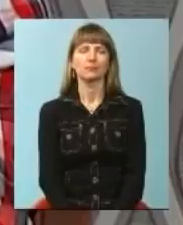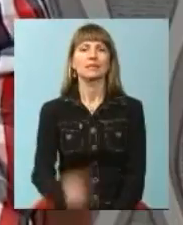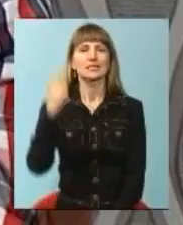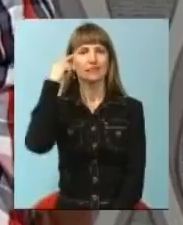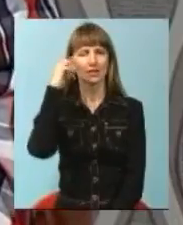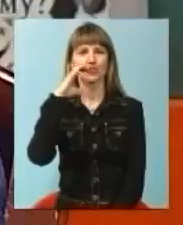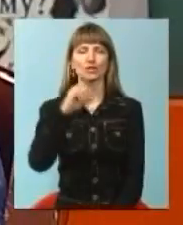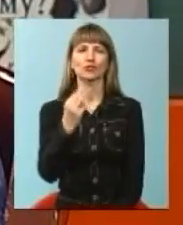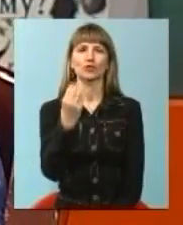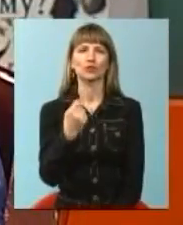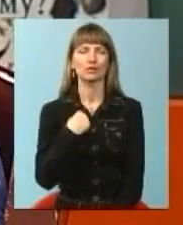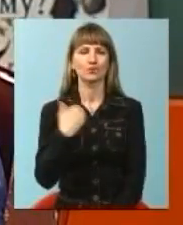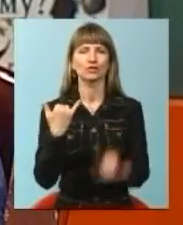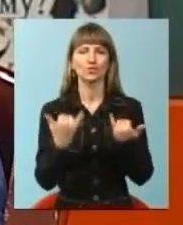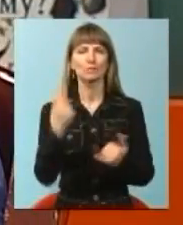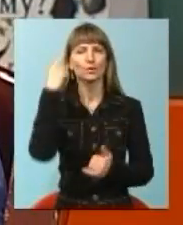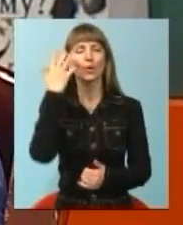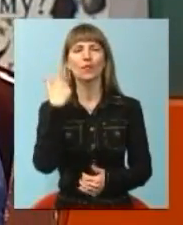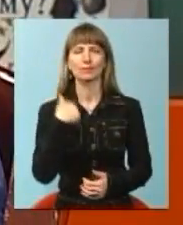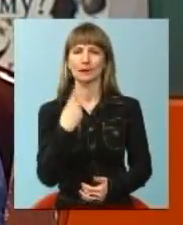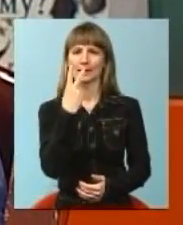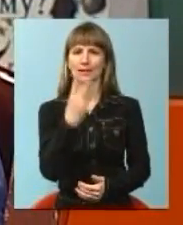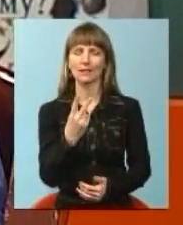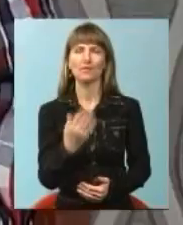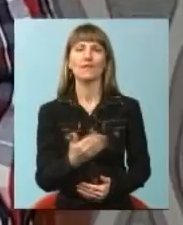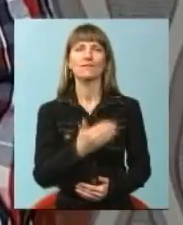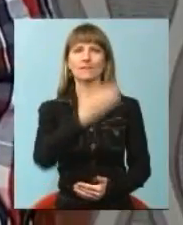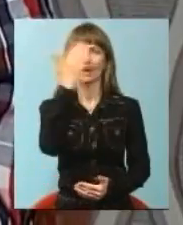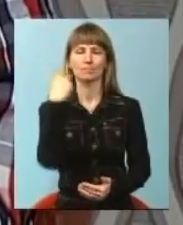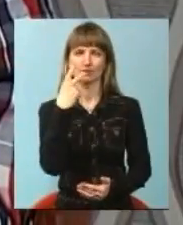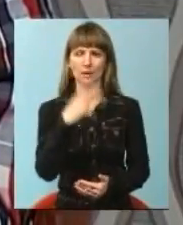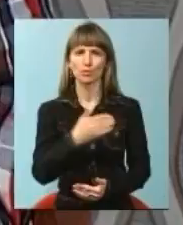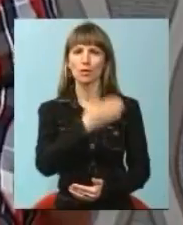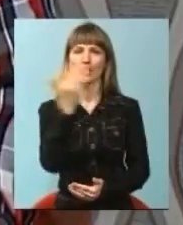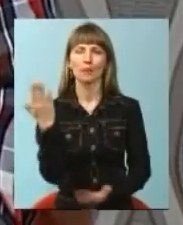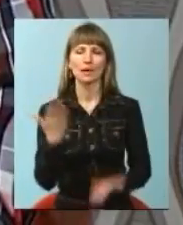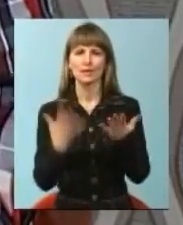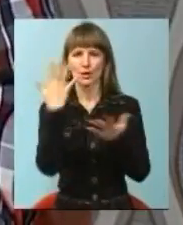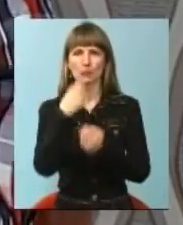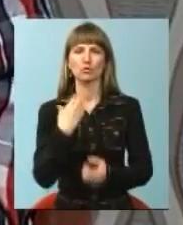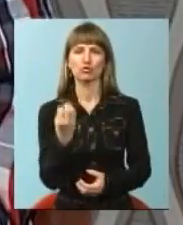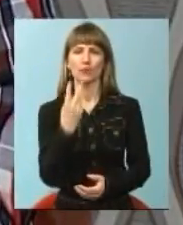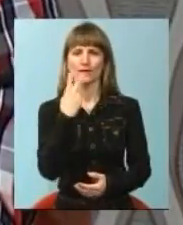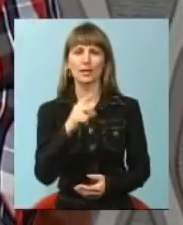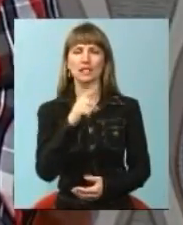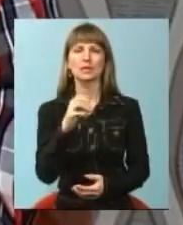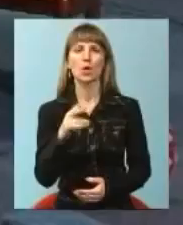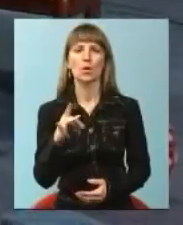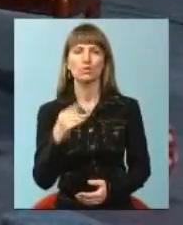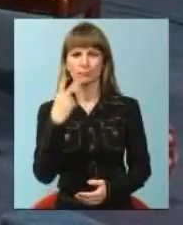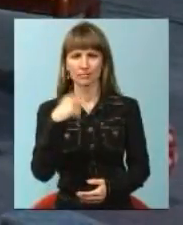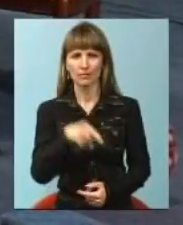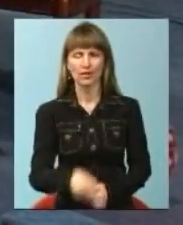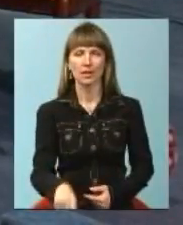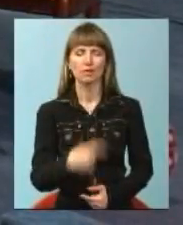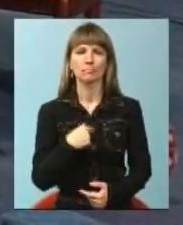Знаєш, Сашо, я тут щойно подумала. Дивись, коли ми дивимося вверх, так, ми бачимо небо, якщо це вночі, ми бачимо зорі. А коли ми дивимося вниз, ми